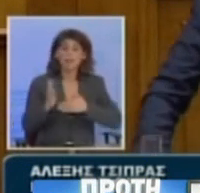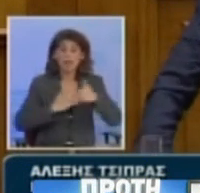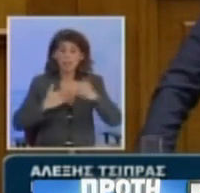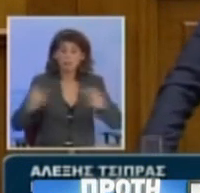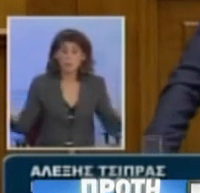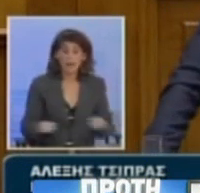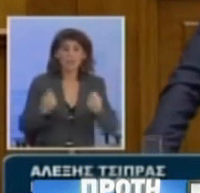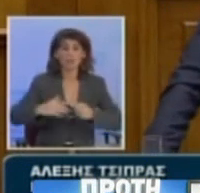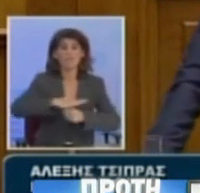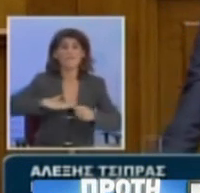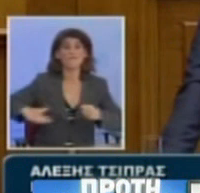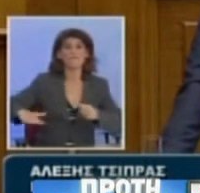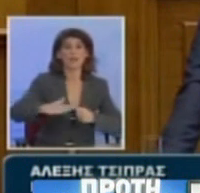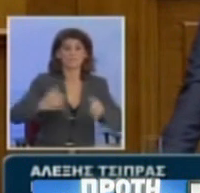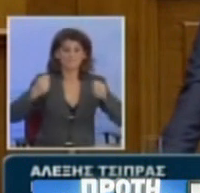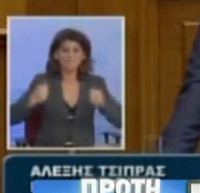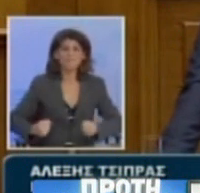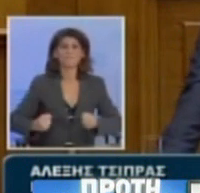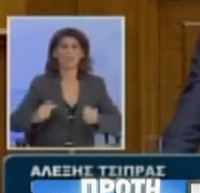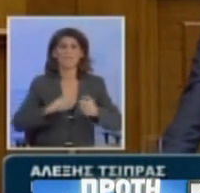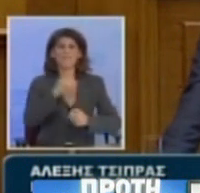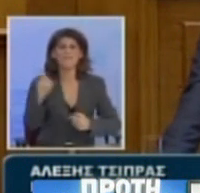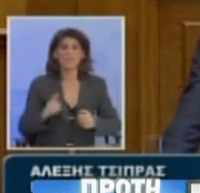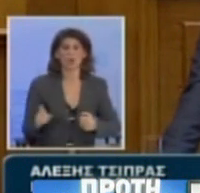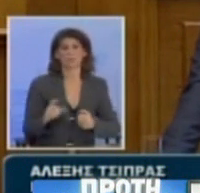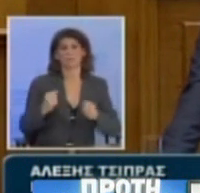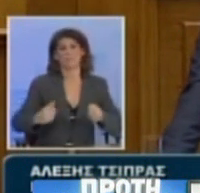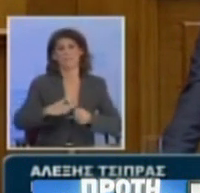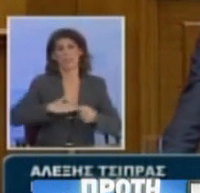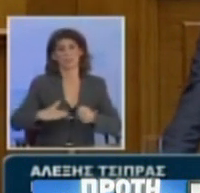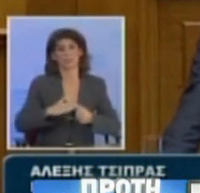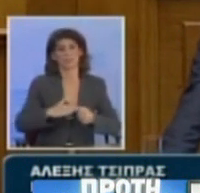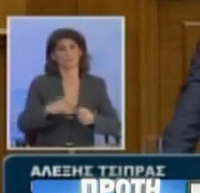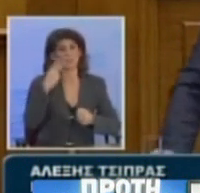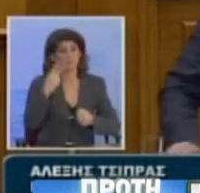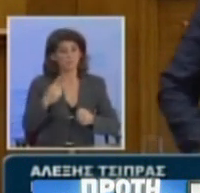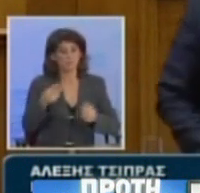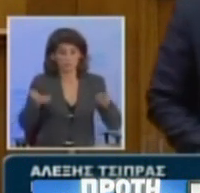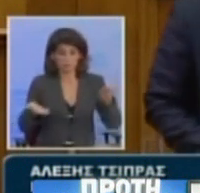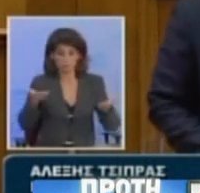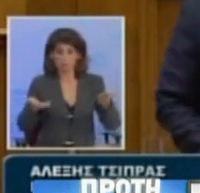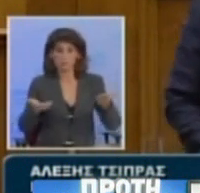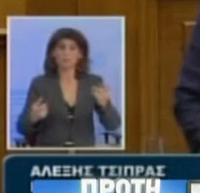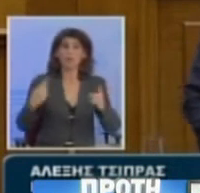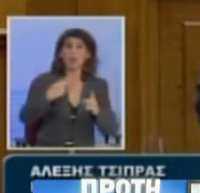της χώρας σε στέρεα και βιώσιμη βάση, αξιοποιώντας τα συγκριτικά μας πλεονεκτήματα.